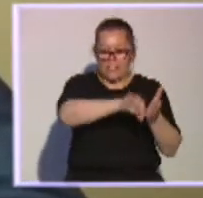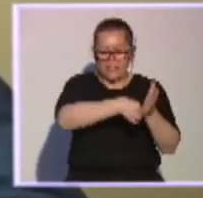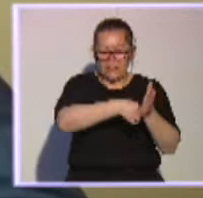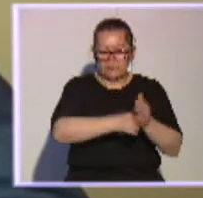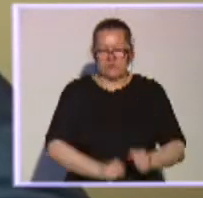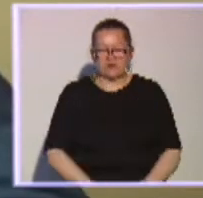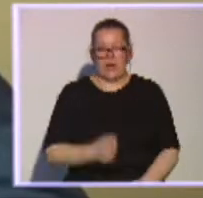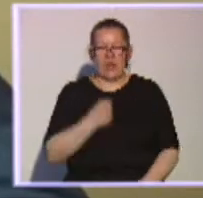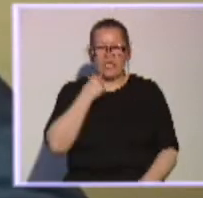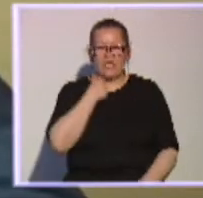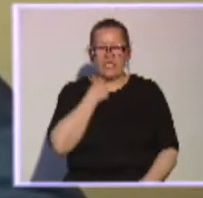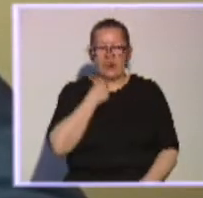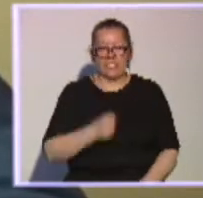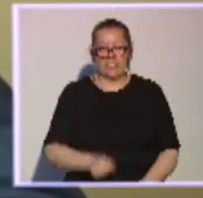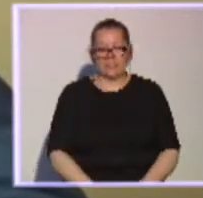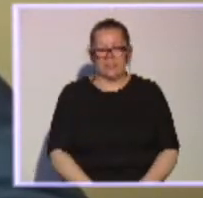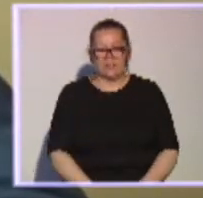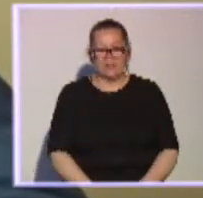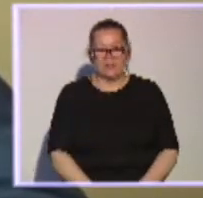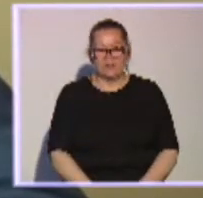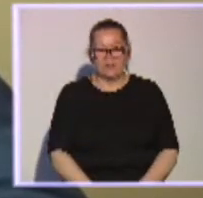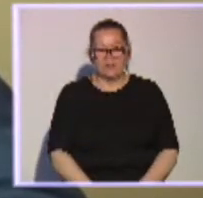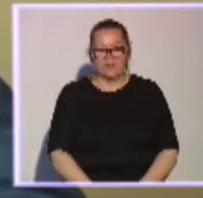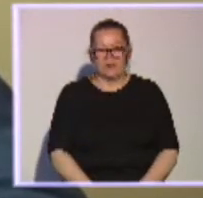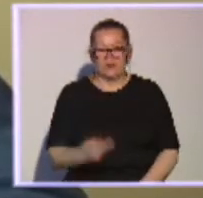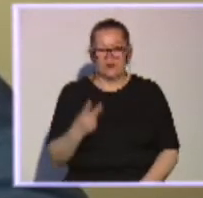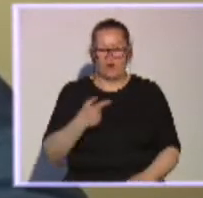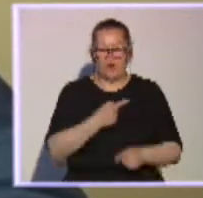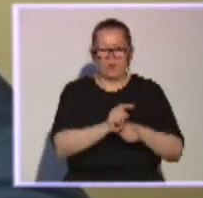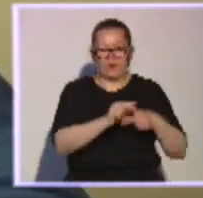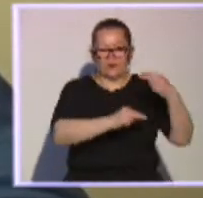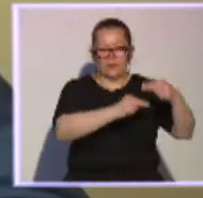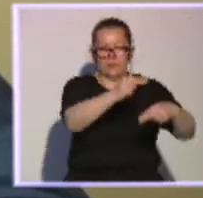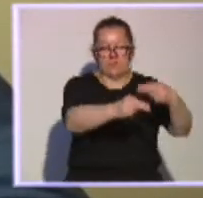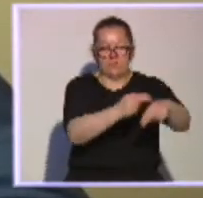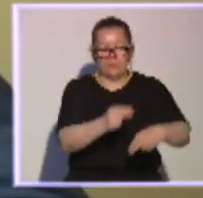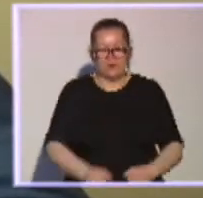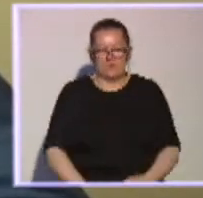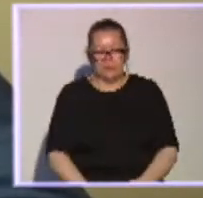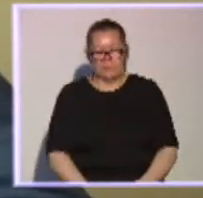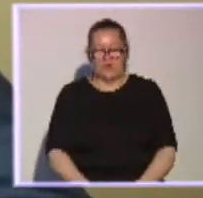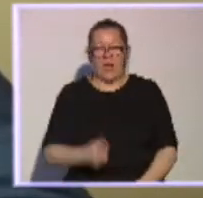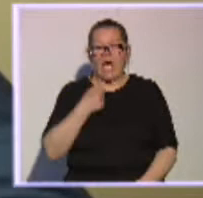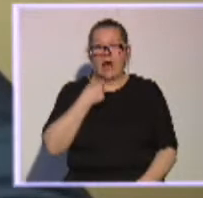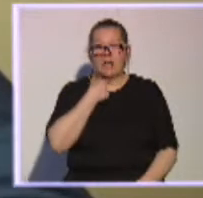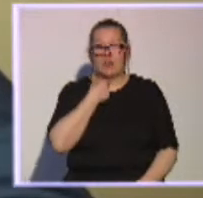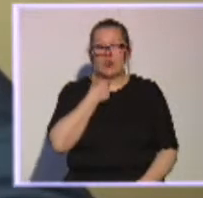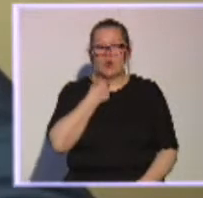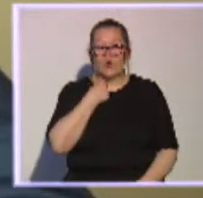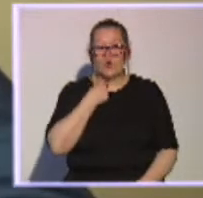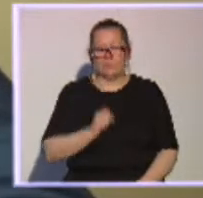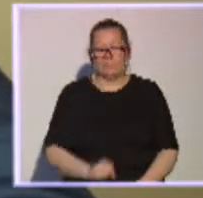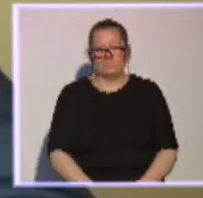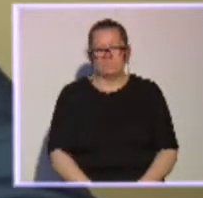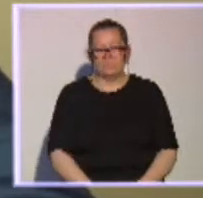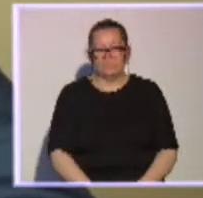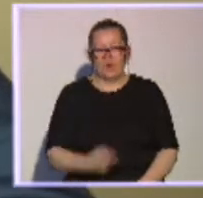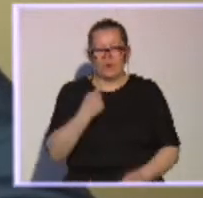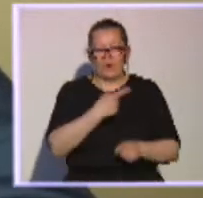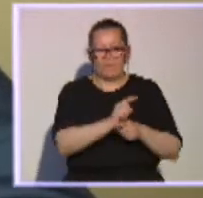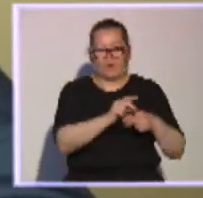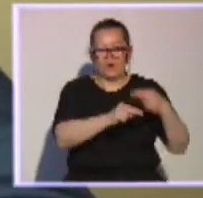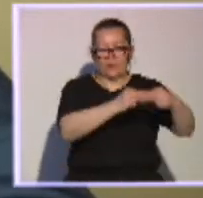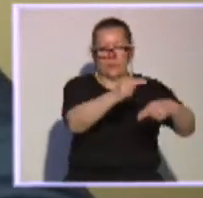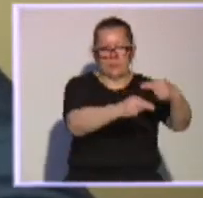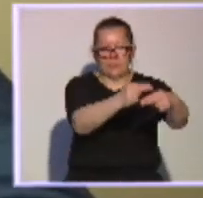carne, un singur agent economic, 2 produse tradiționale pe bază de alcool, tot un agent economic, un produs